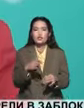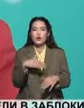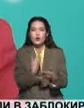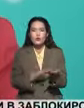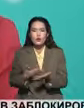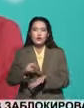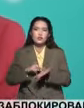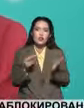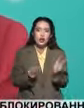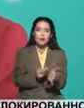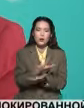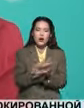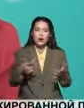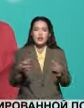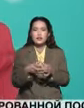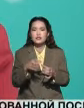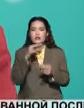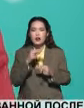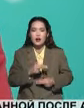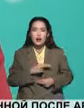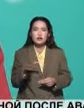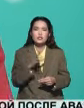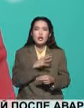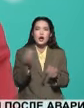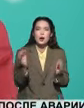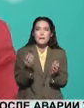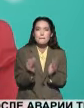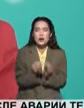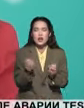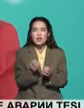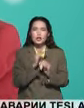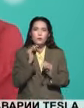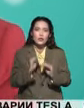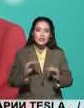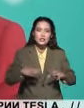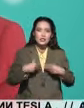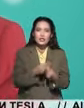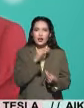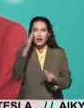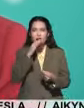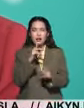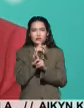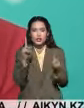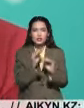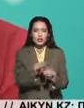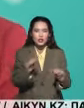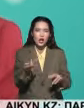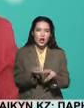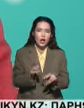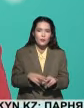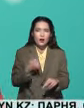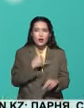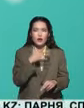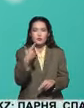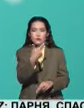она платная. В нашу партию обращаются граждане из малоимущих семей, многодетных семей или родителей с особыми детьми. Именно поэтому многие